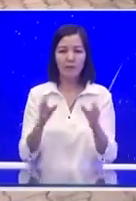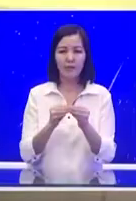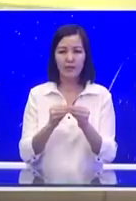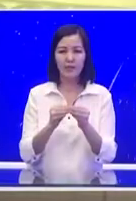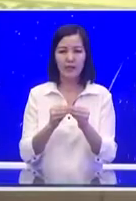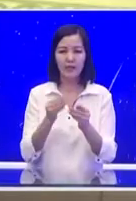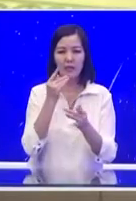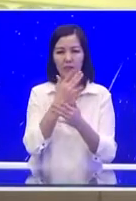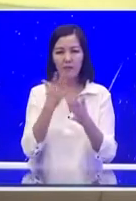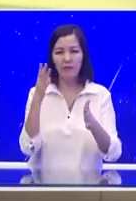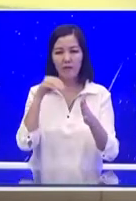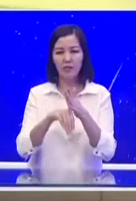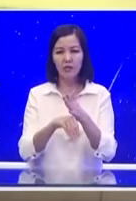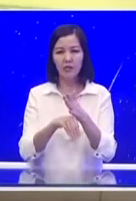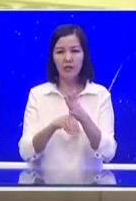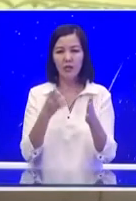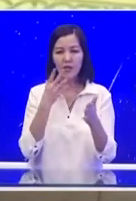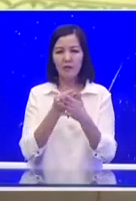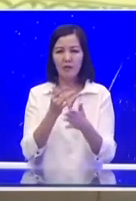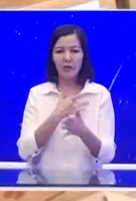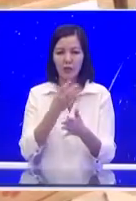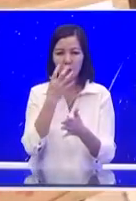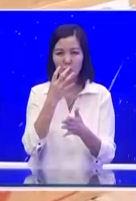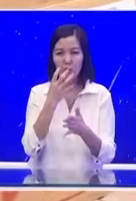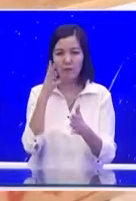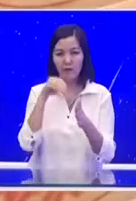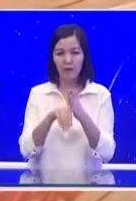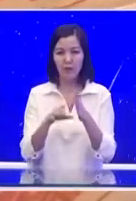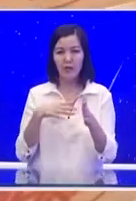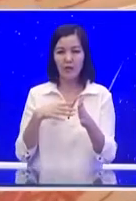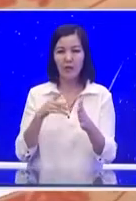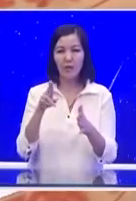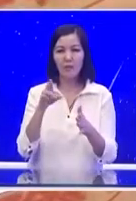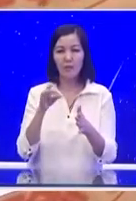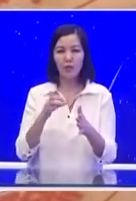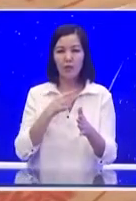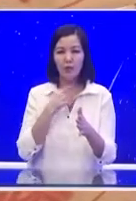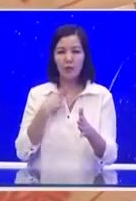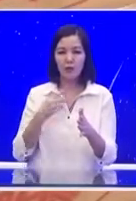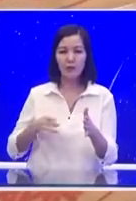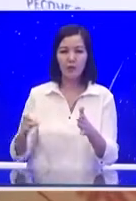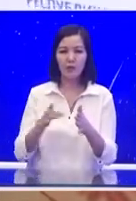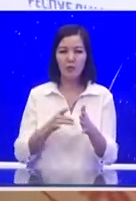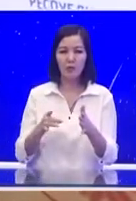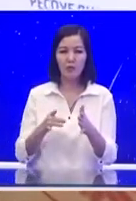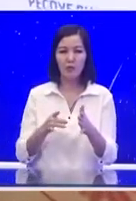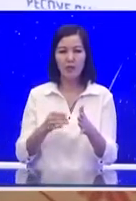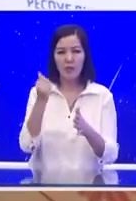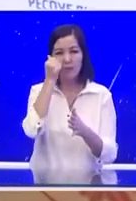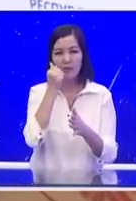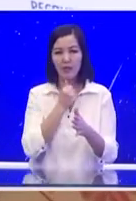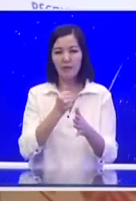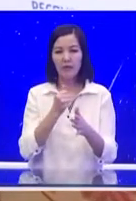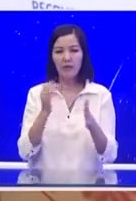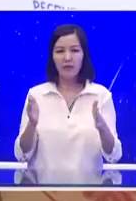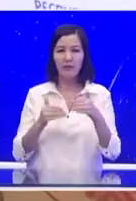продовольствия они вложили частичку из своей души. По словам главного имама по Талдыкурганскому региону Ардака Нусыпханулы, благотворительный набор